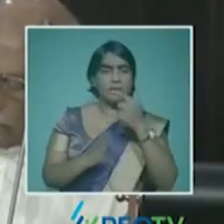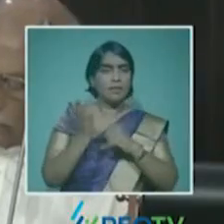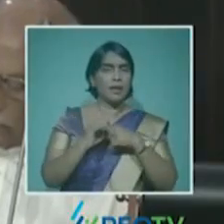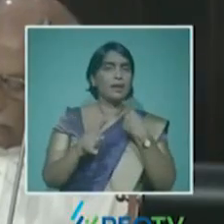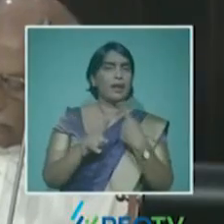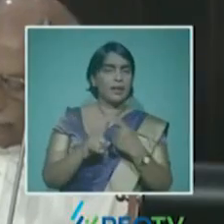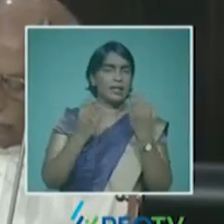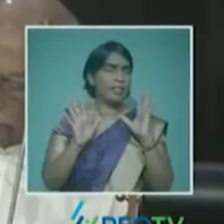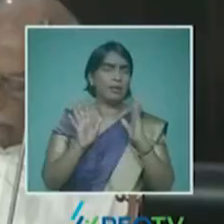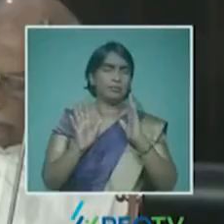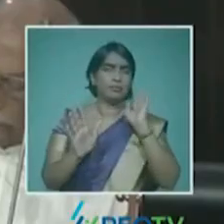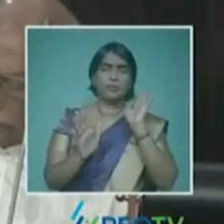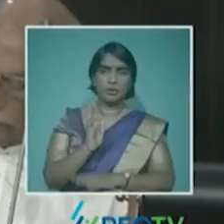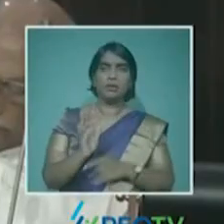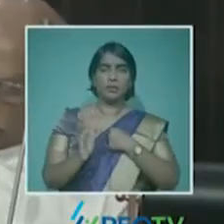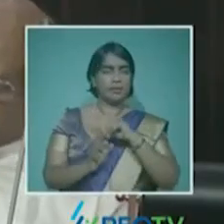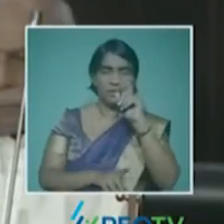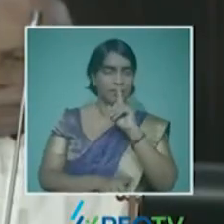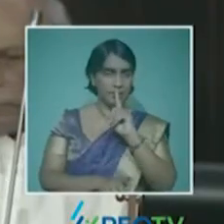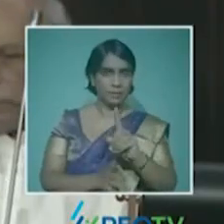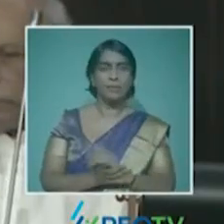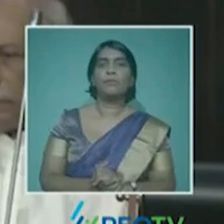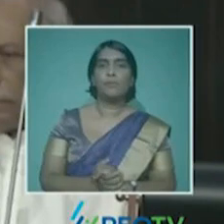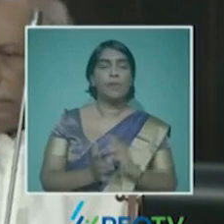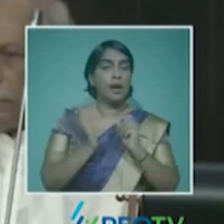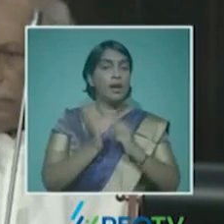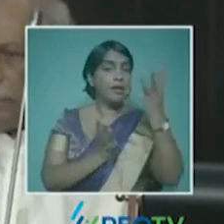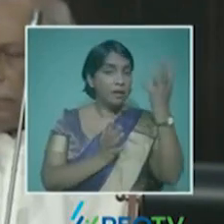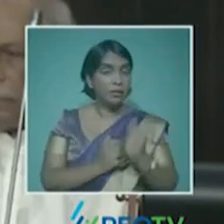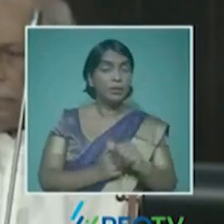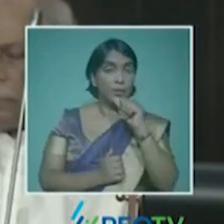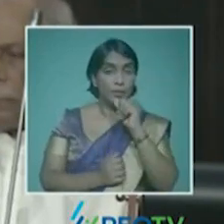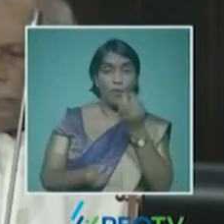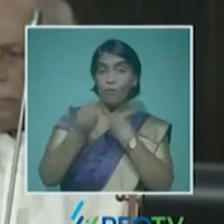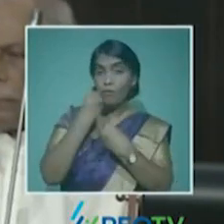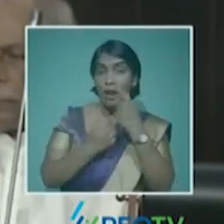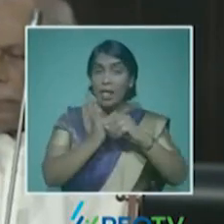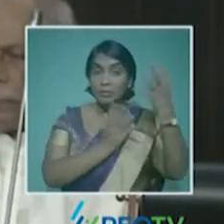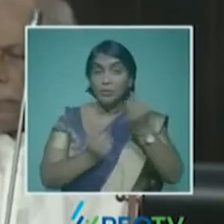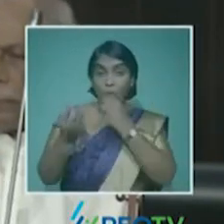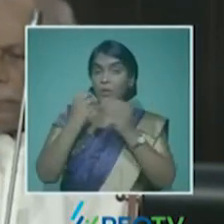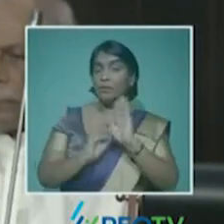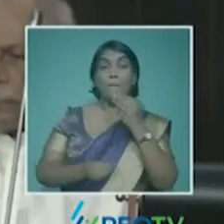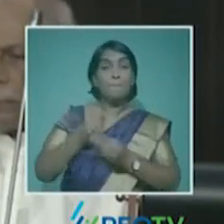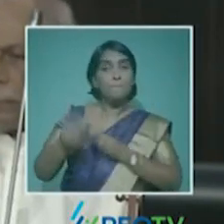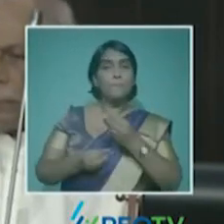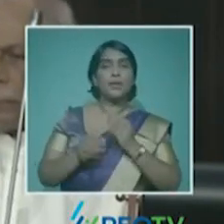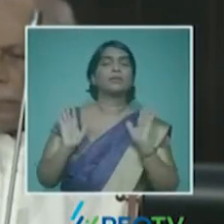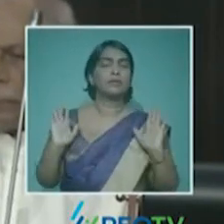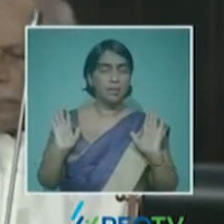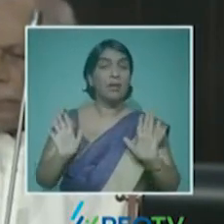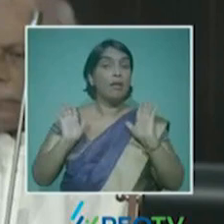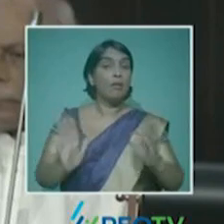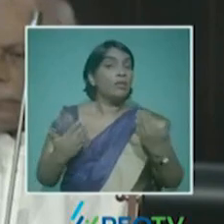හිටිය නිසාලු අපිට මෙහෙම වුණේ. ඔන්න අහන්න. ණයගත යුත්තේ පරිභෝජනය සඳහා නොව ආයෝජනය සඳහායි. නමුත්